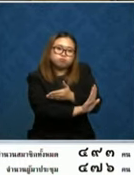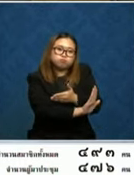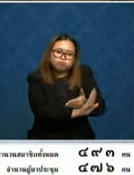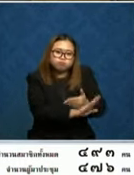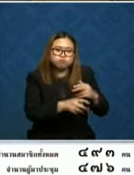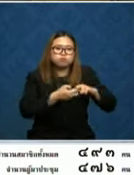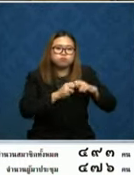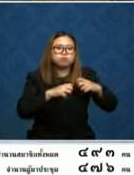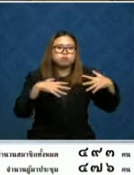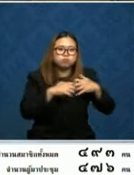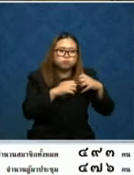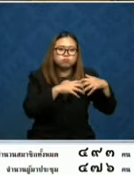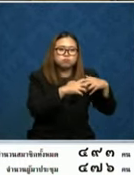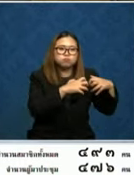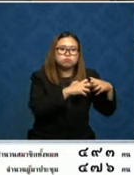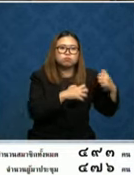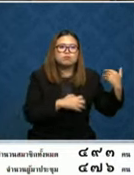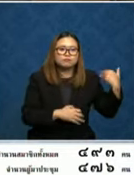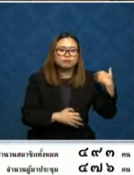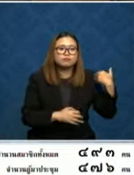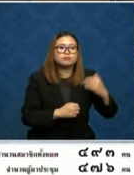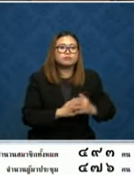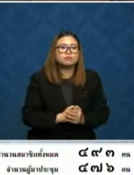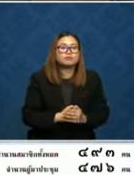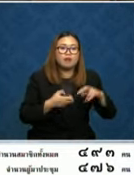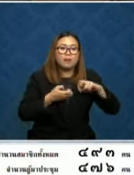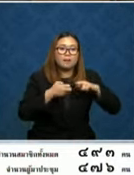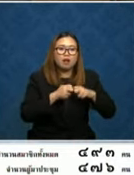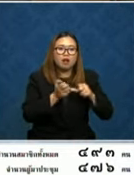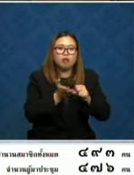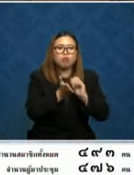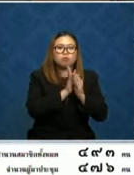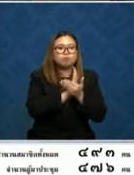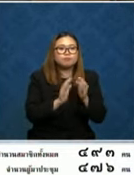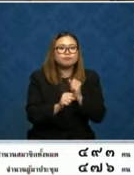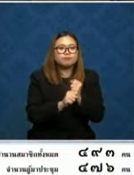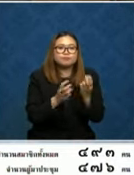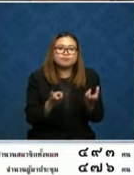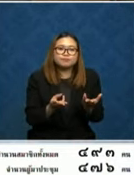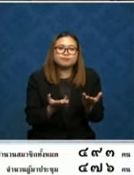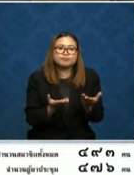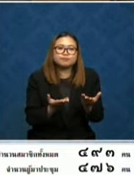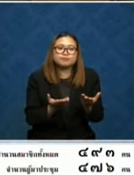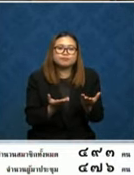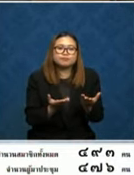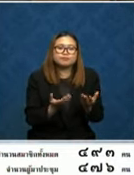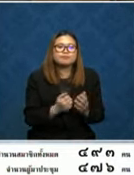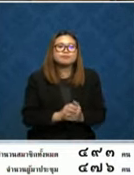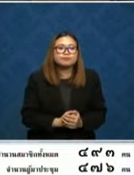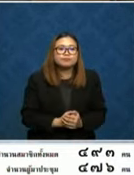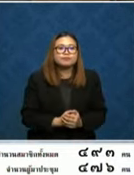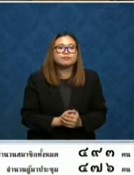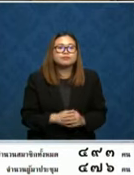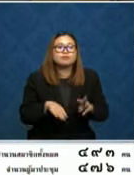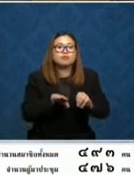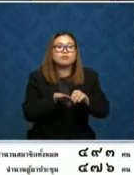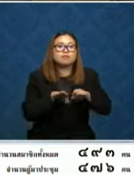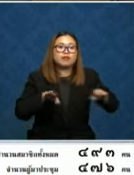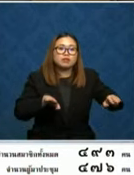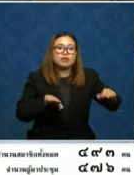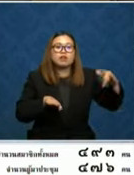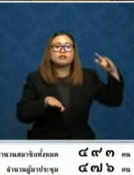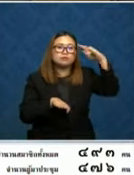ากซึ่งตรงนี้เราจะแก้ไขปัญหาในเรื่องมาตรฐานการบินเรื่องความปลอดภัยต่างๆ